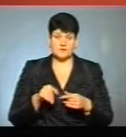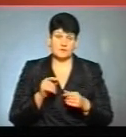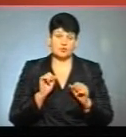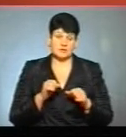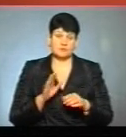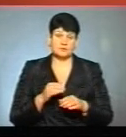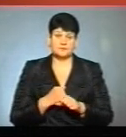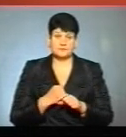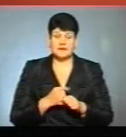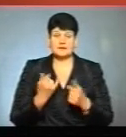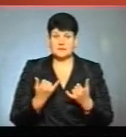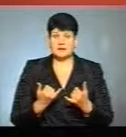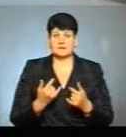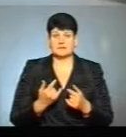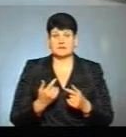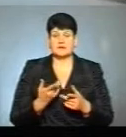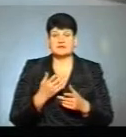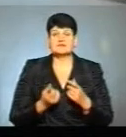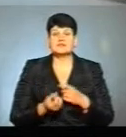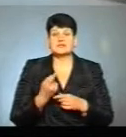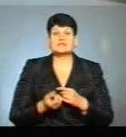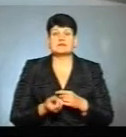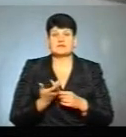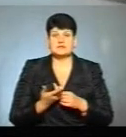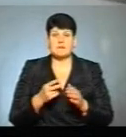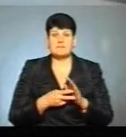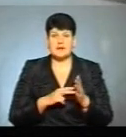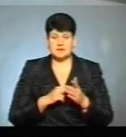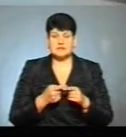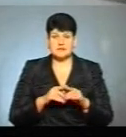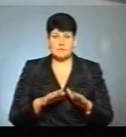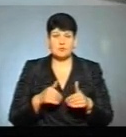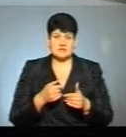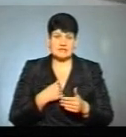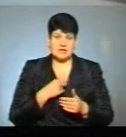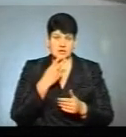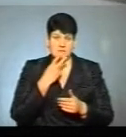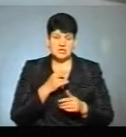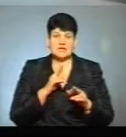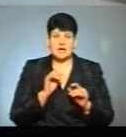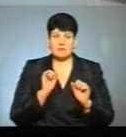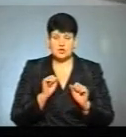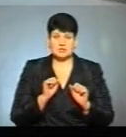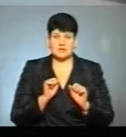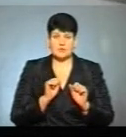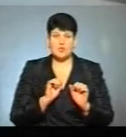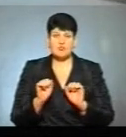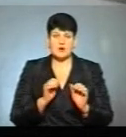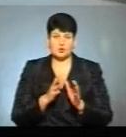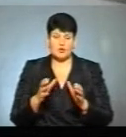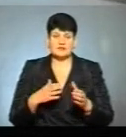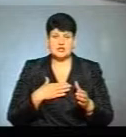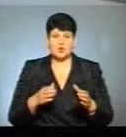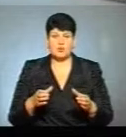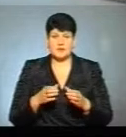дієвим. Тепер підходимо до того, звідки з'явився даний перспективний план. Це є пропозиція, це наше бачення, як можна було би впорядковувати наші